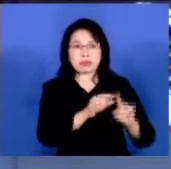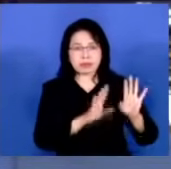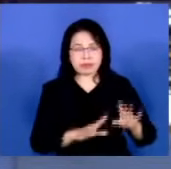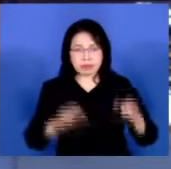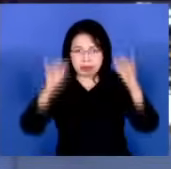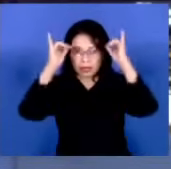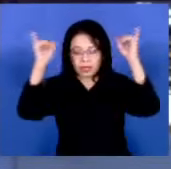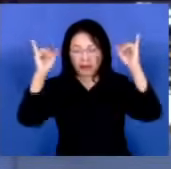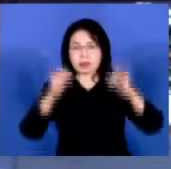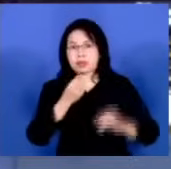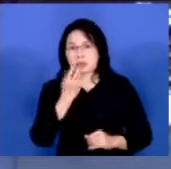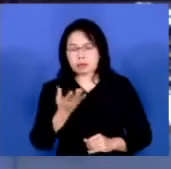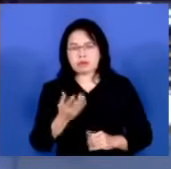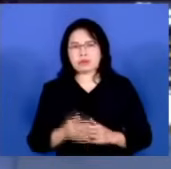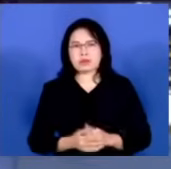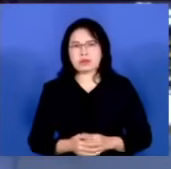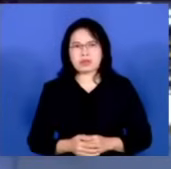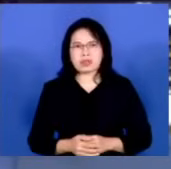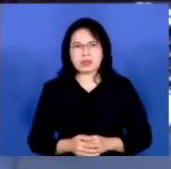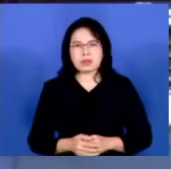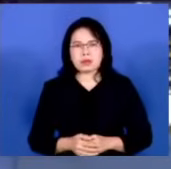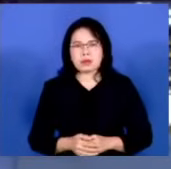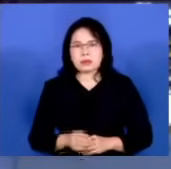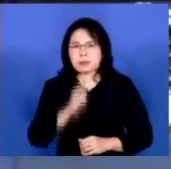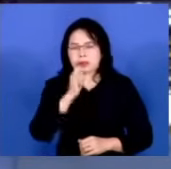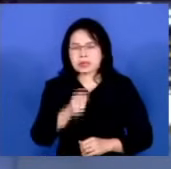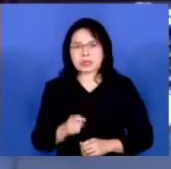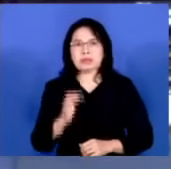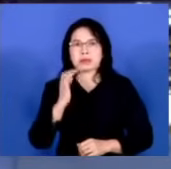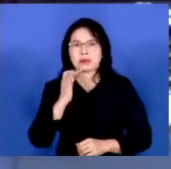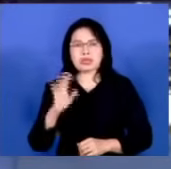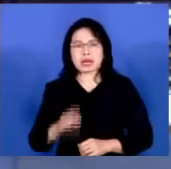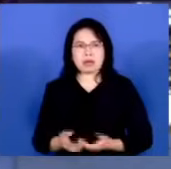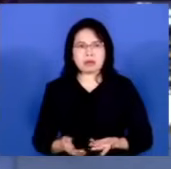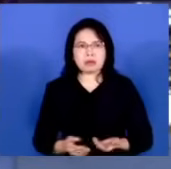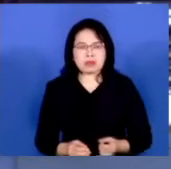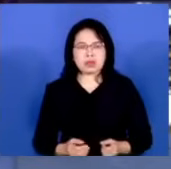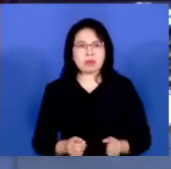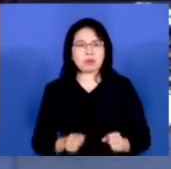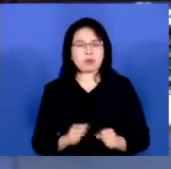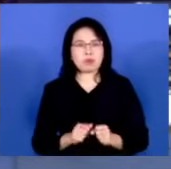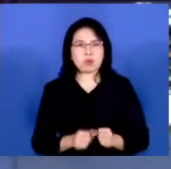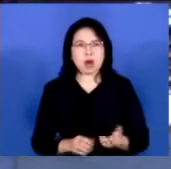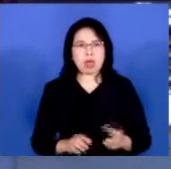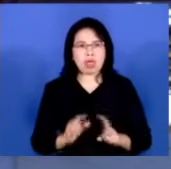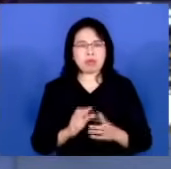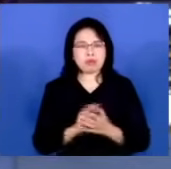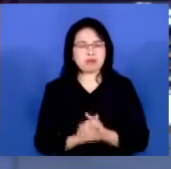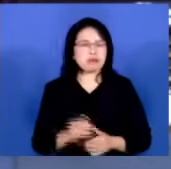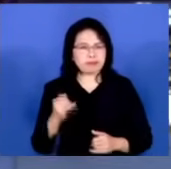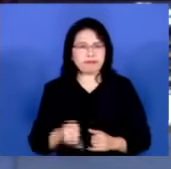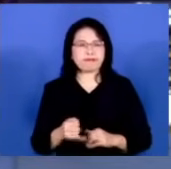menegaskan pesan Megawati agar jangan mencederai demokrasi dan pembangunan moral Ya sementara itu juru bicara TKN Prabowo